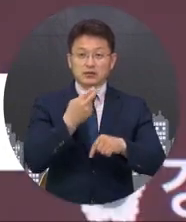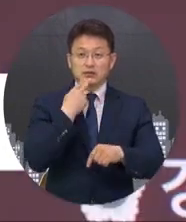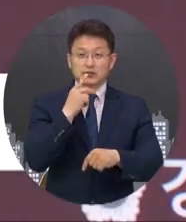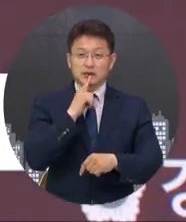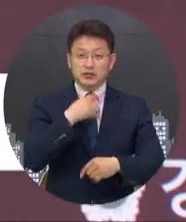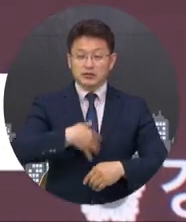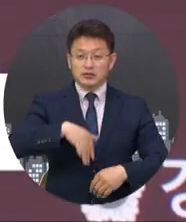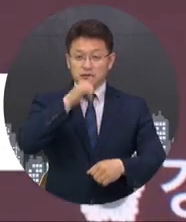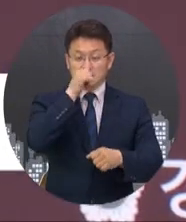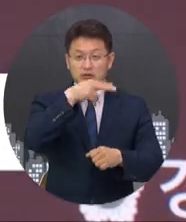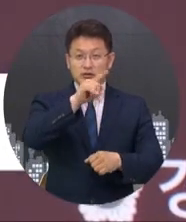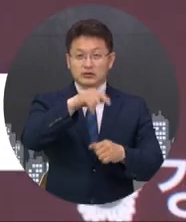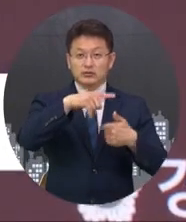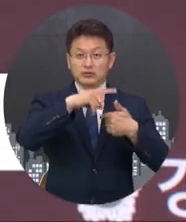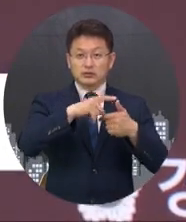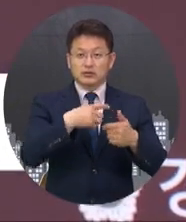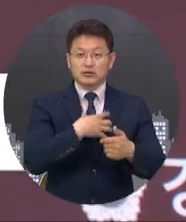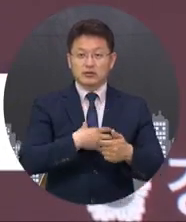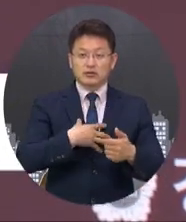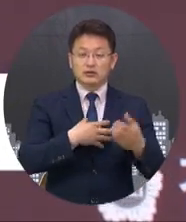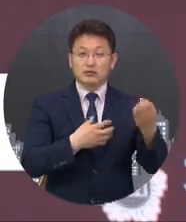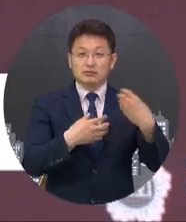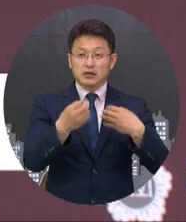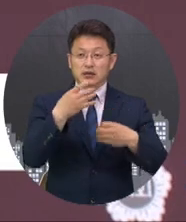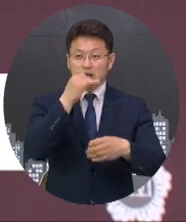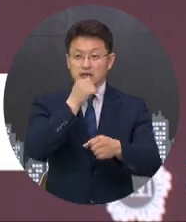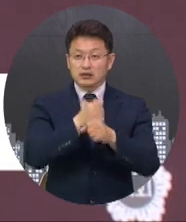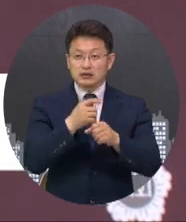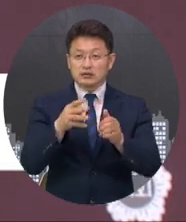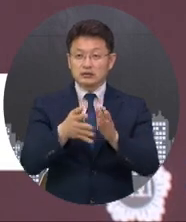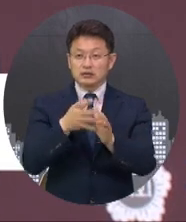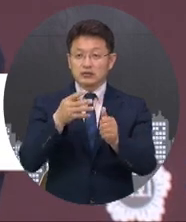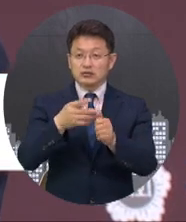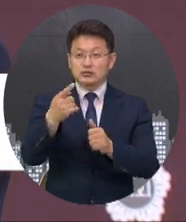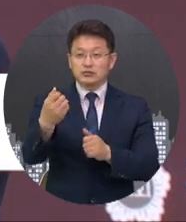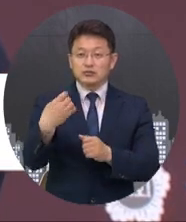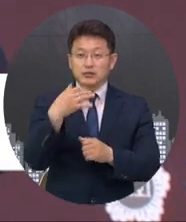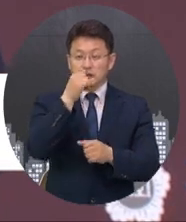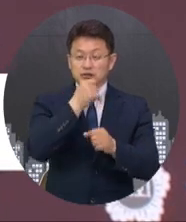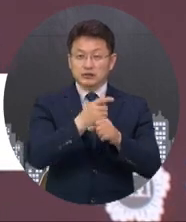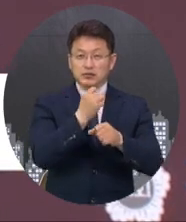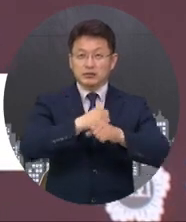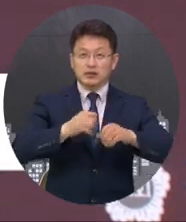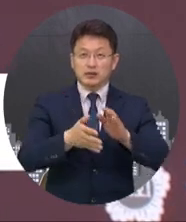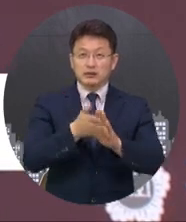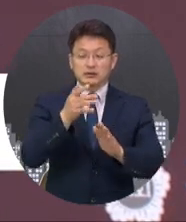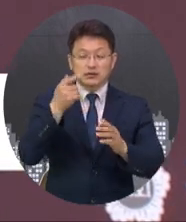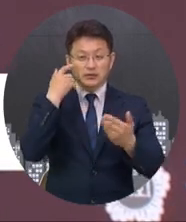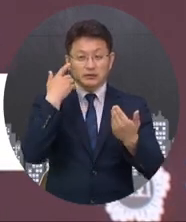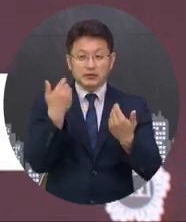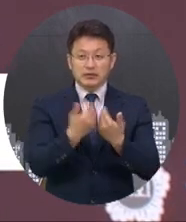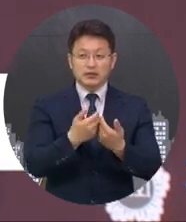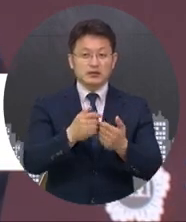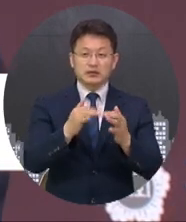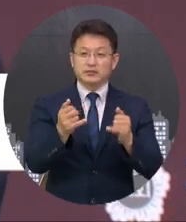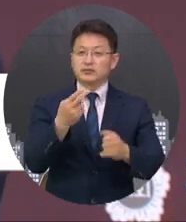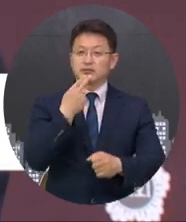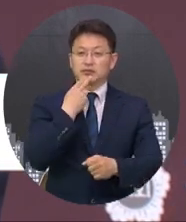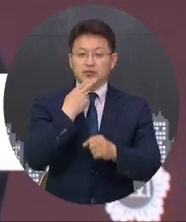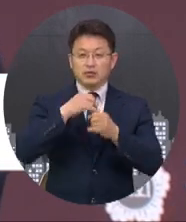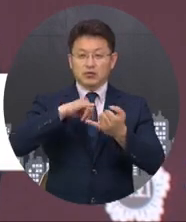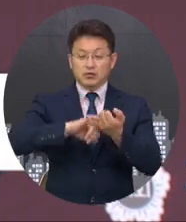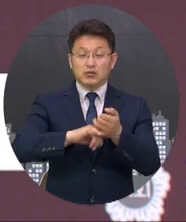있습니다. 서부 경남 쪽에서 그런 우려들을 말씀하시는 지정 군수님은 계셨지만 메가시티 자체를 반대하시는 분은 아직까지 없었고요.